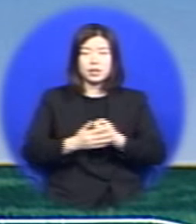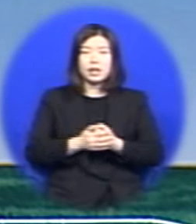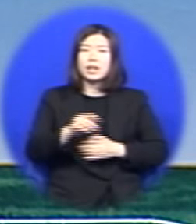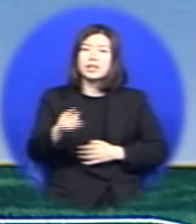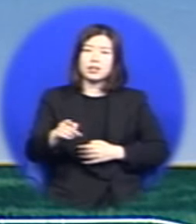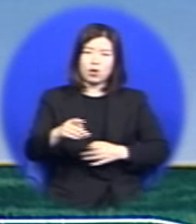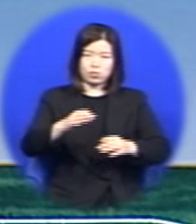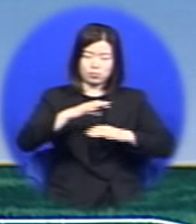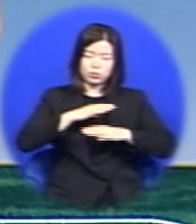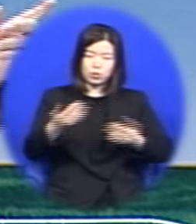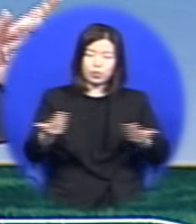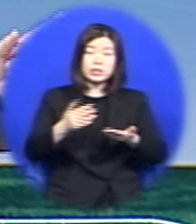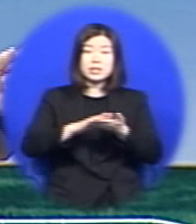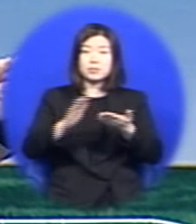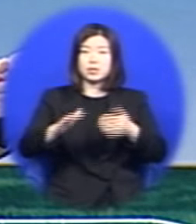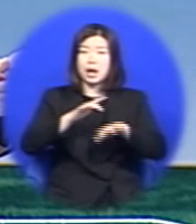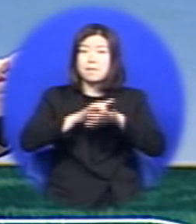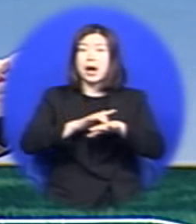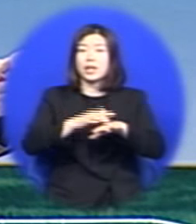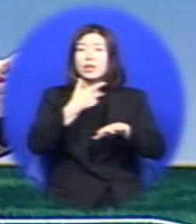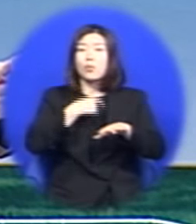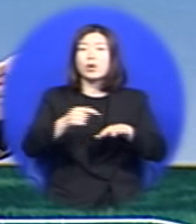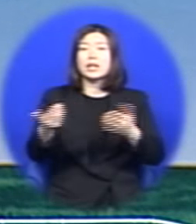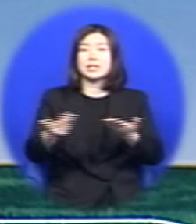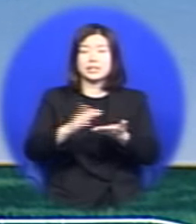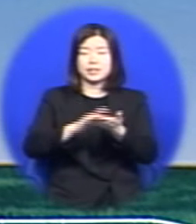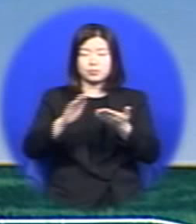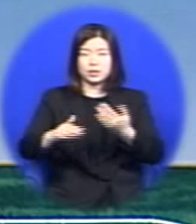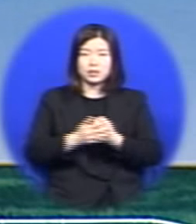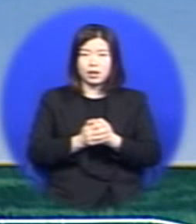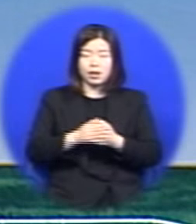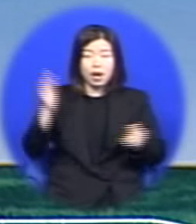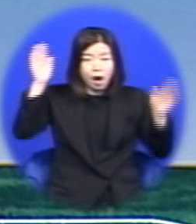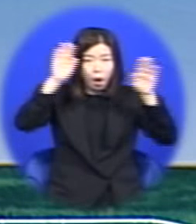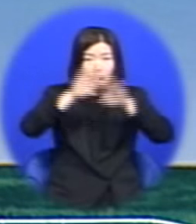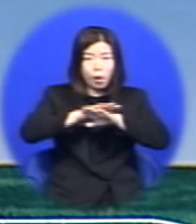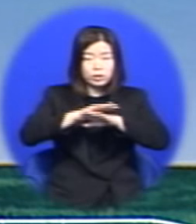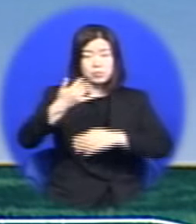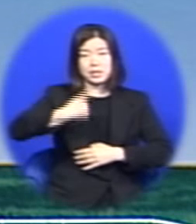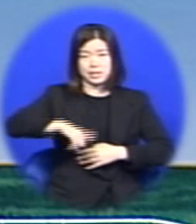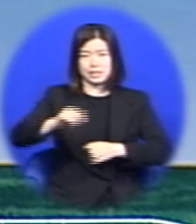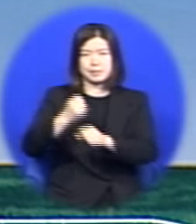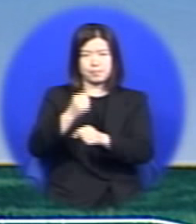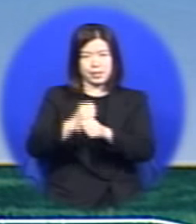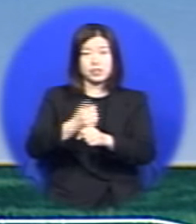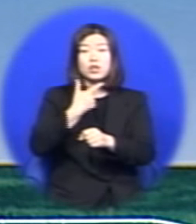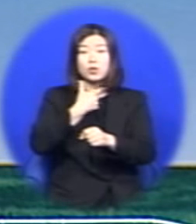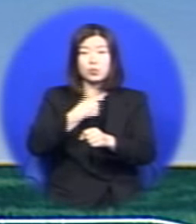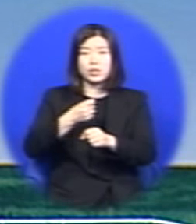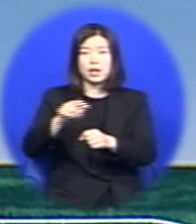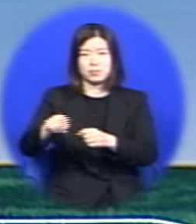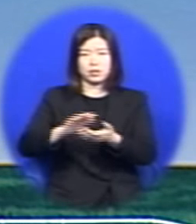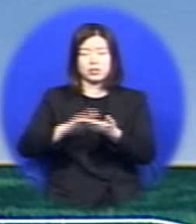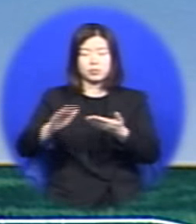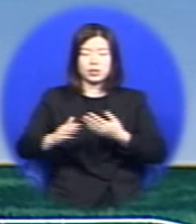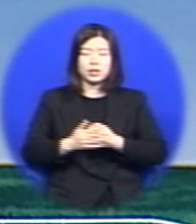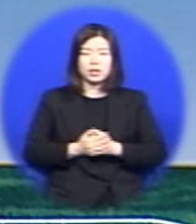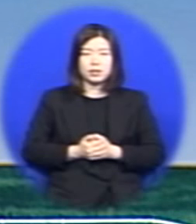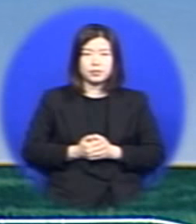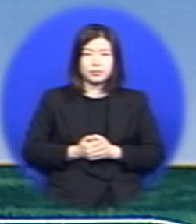이건 무서운 것입니다. 마귀가 원하는 것이에요. 어둠의 자식을 만들어 놓으려고 하는